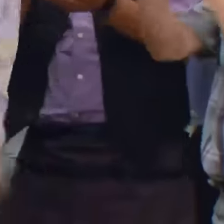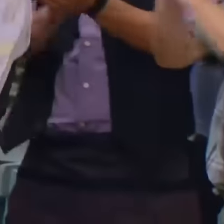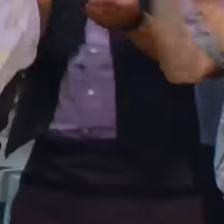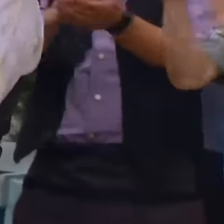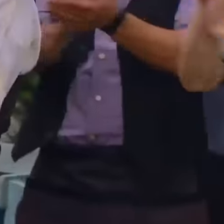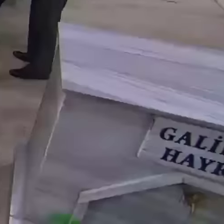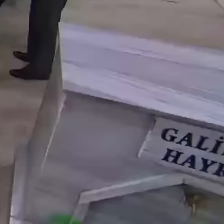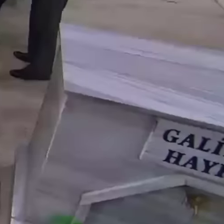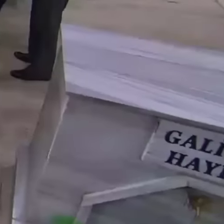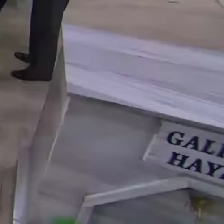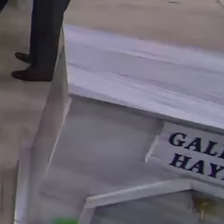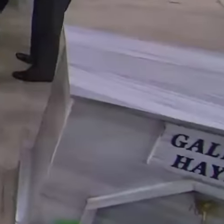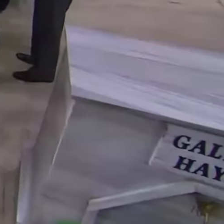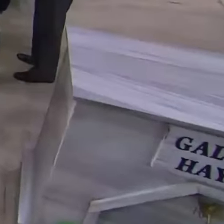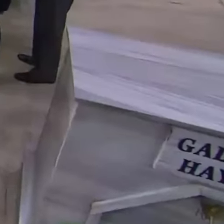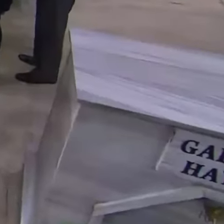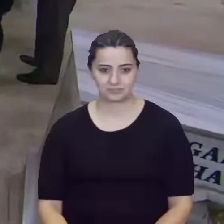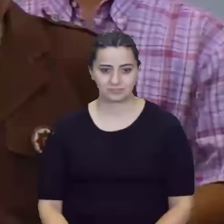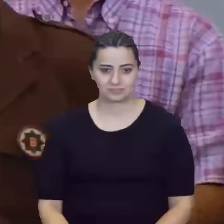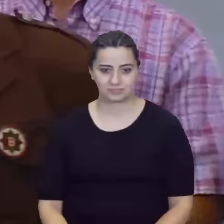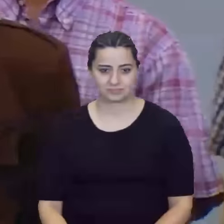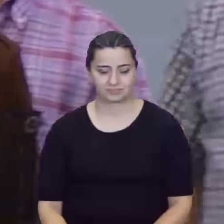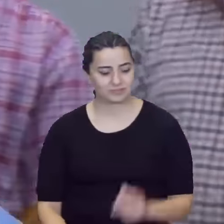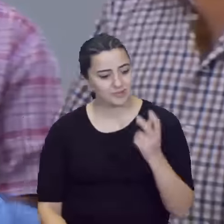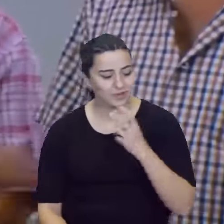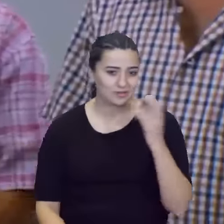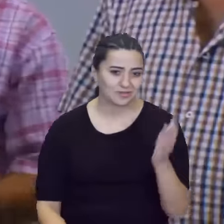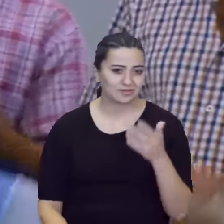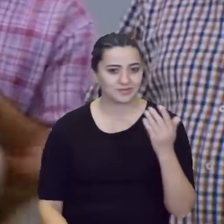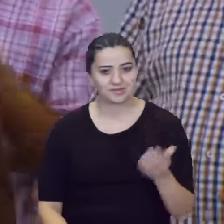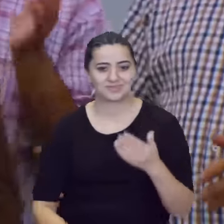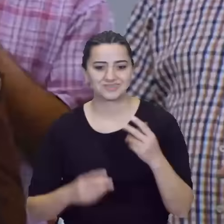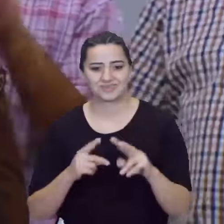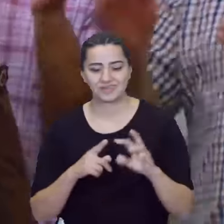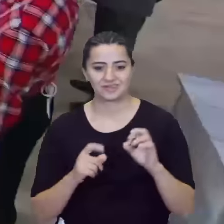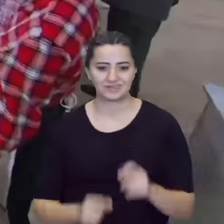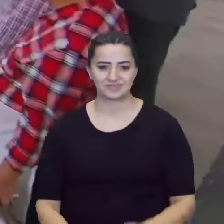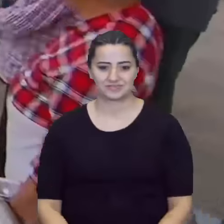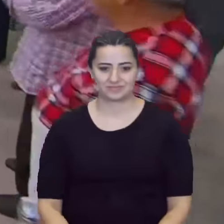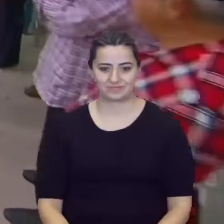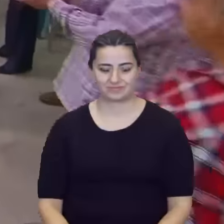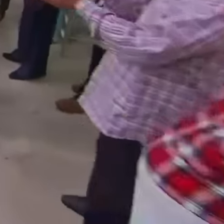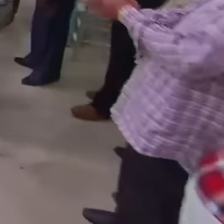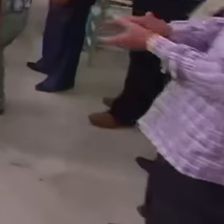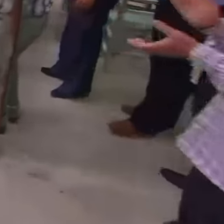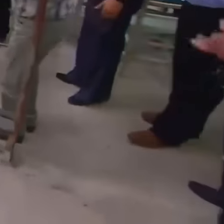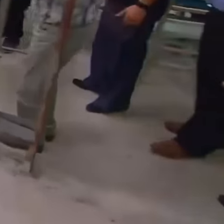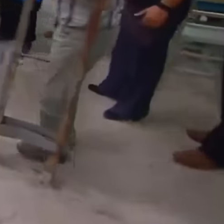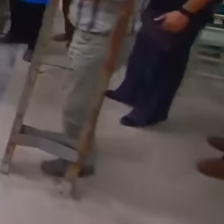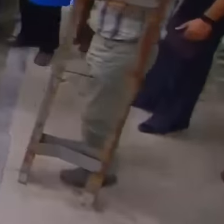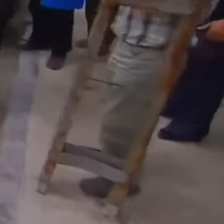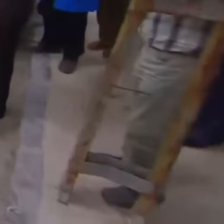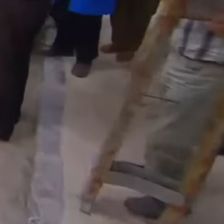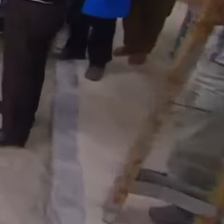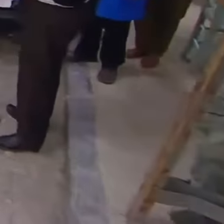selamladı. Şevke gelen Zeynel oyun eşliğinde iki bükme ekseninde dönerek ortaya çıktı. Kolları yanlara açık.